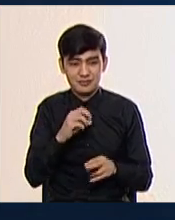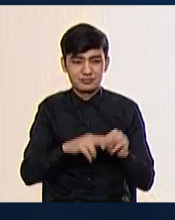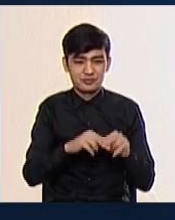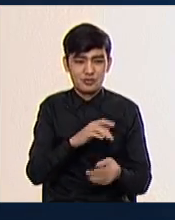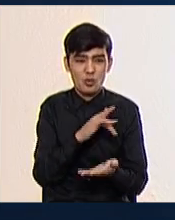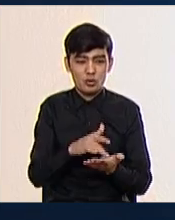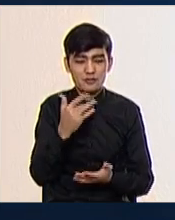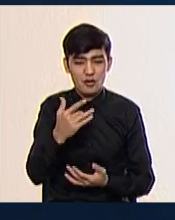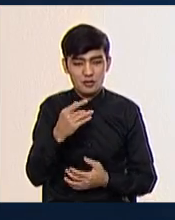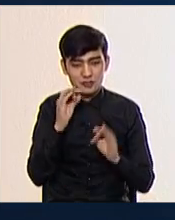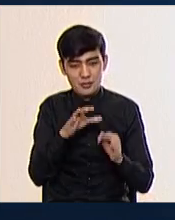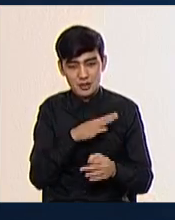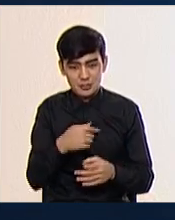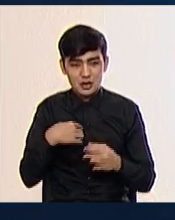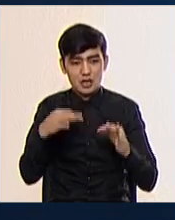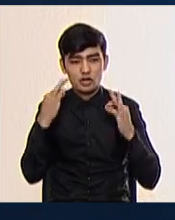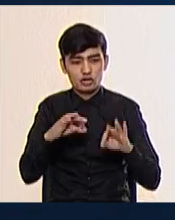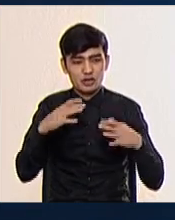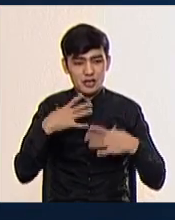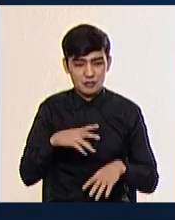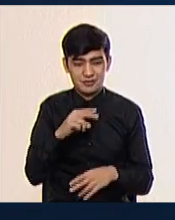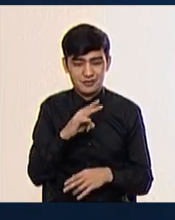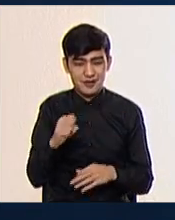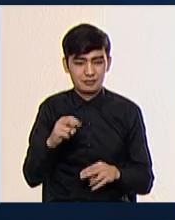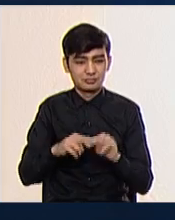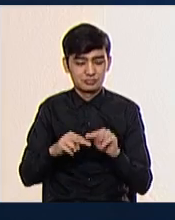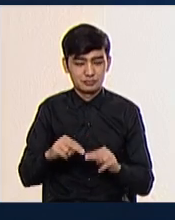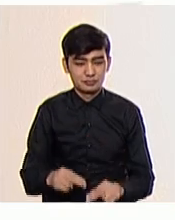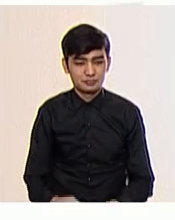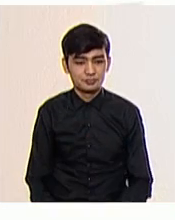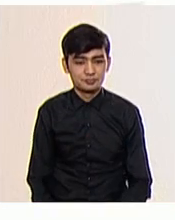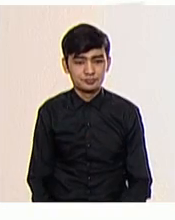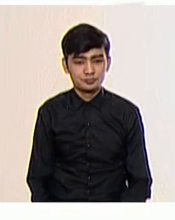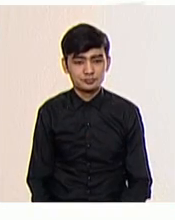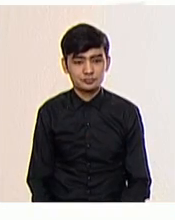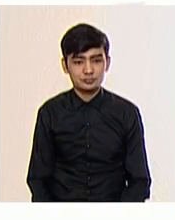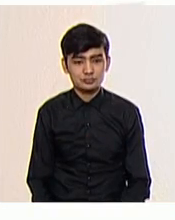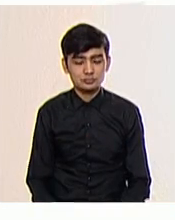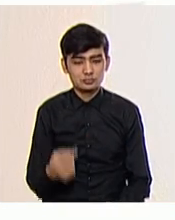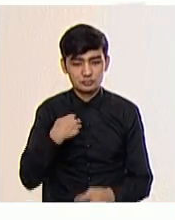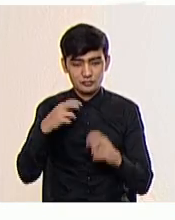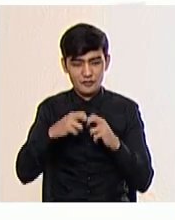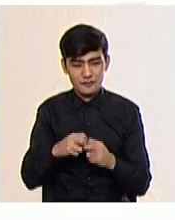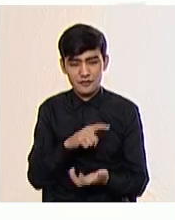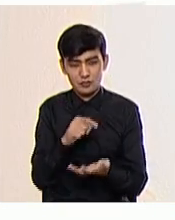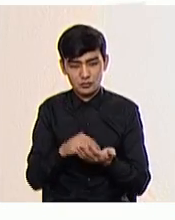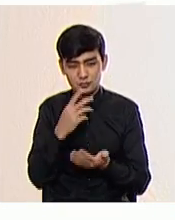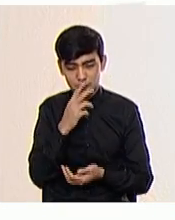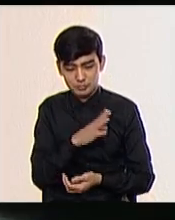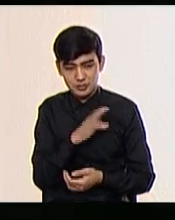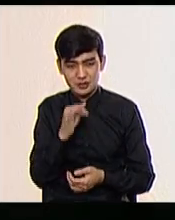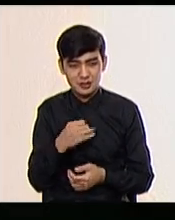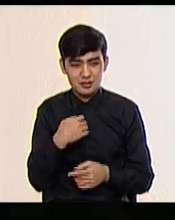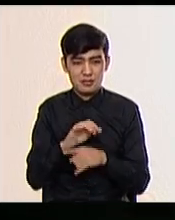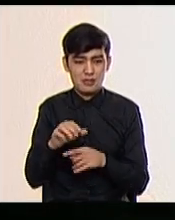градостроительства заверили, что не давали разрешения на застройку. Мы рассмотрели этот вопрос, и он получил